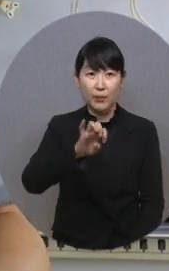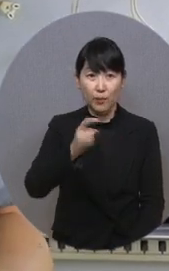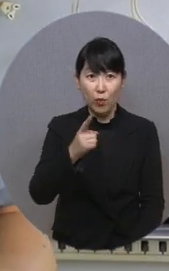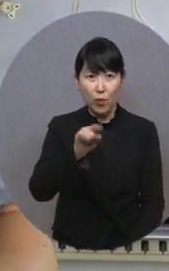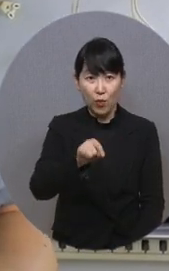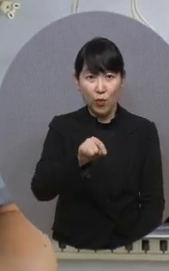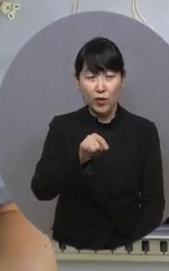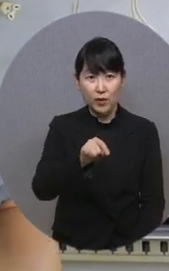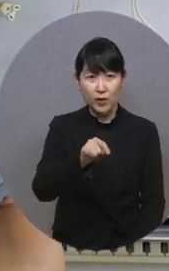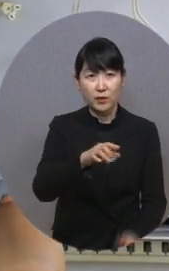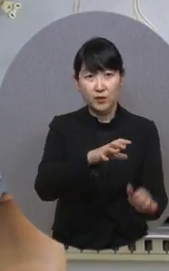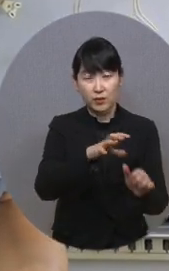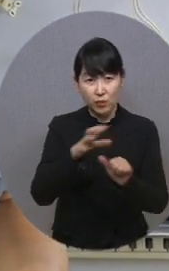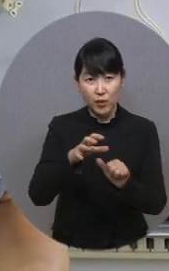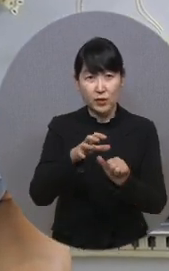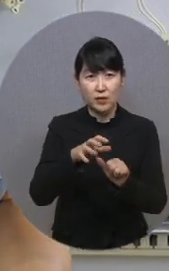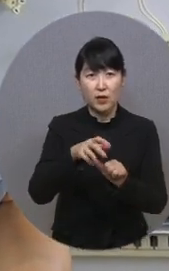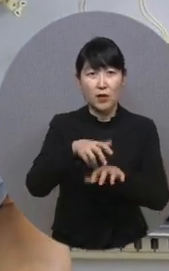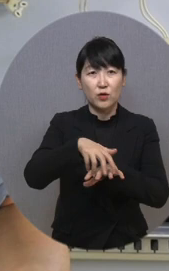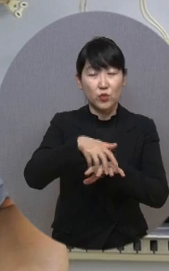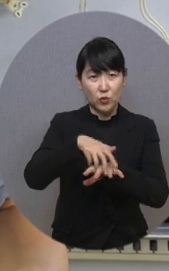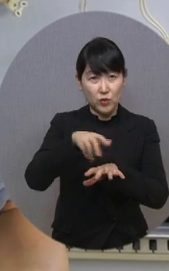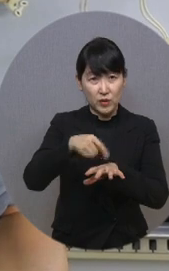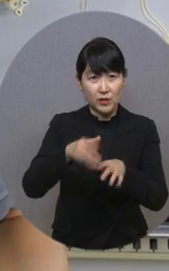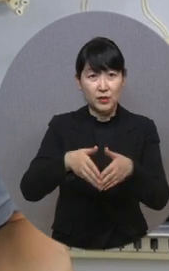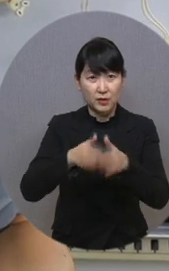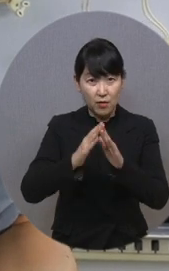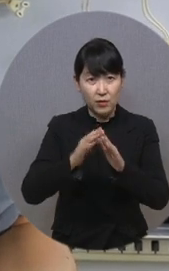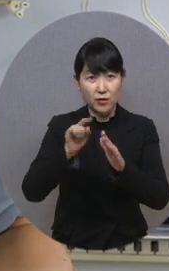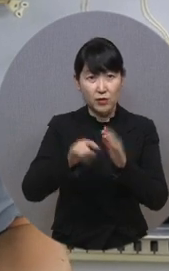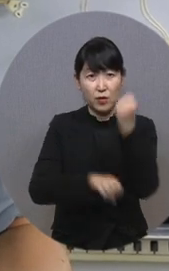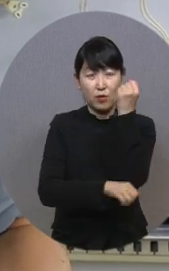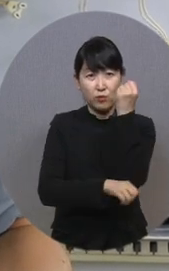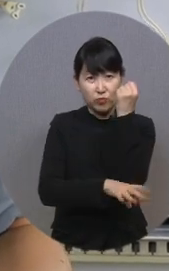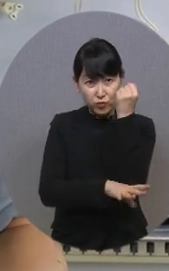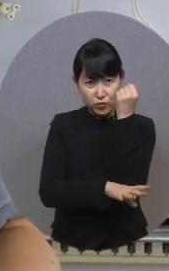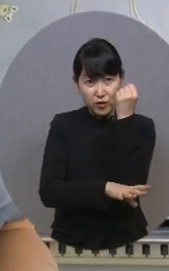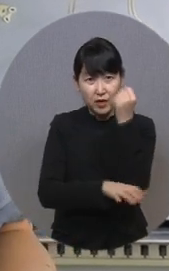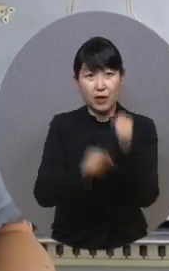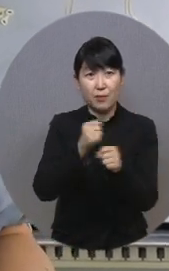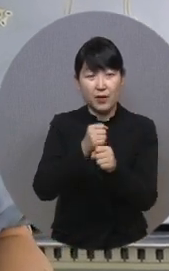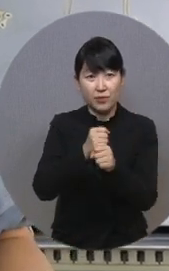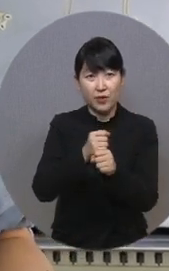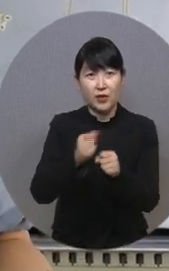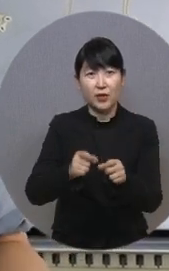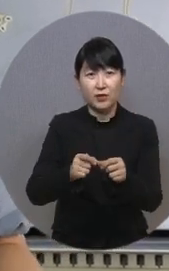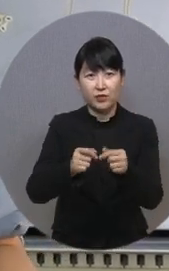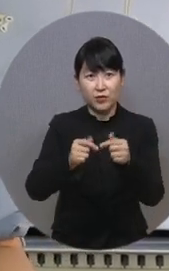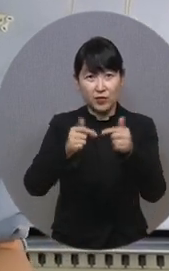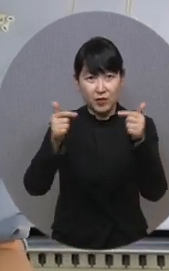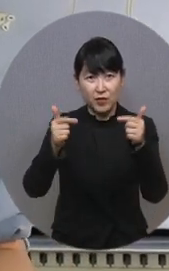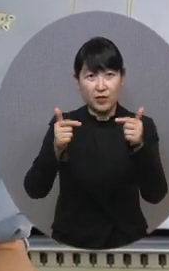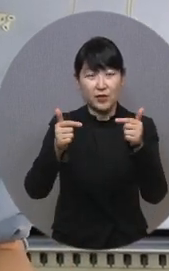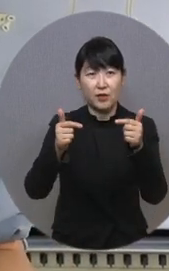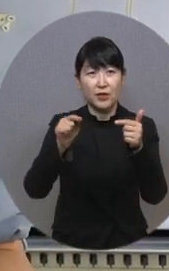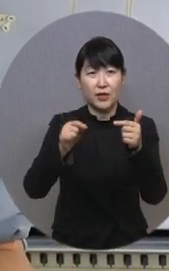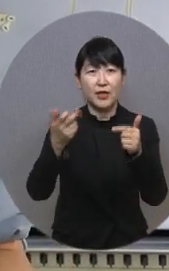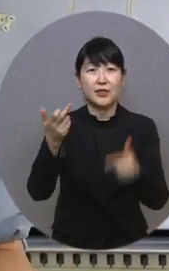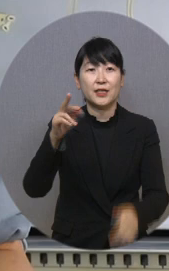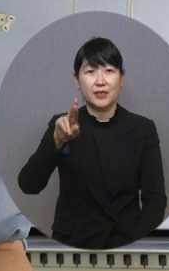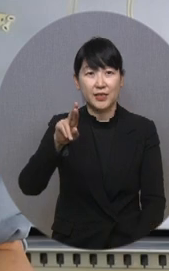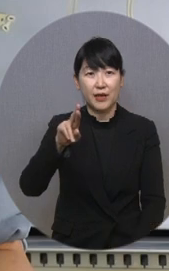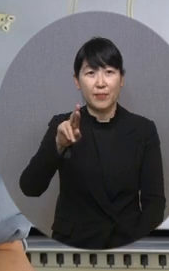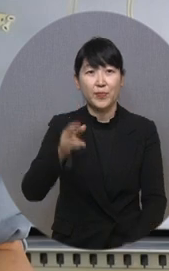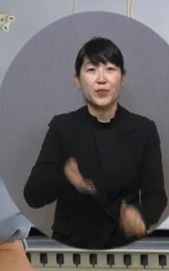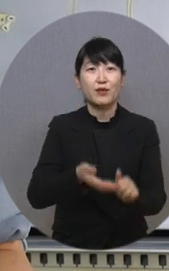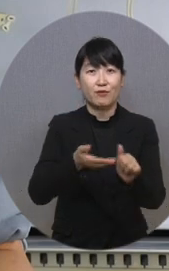조직이 만들어지는데요. 그래서 이 작은 세포 하나하나가 뿌리가 되고 그 뿌리가 다시 증식을 해서 산삼 배양근이 된다고 할 수 있습니다.